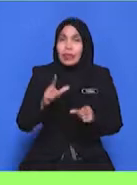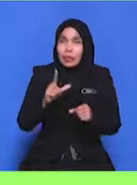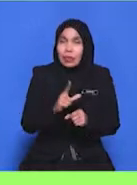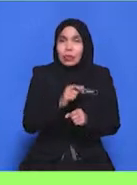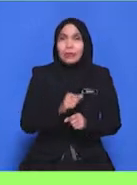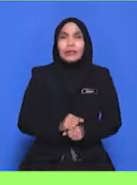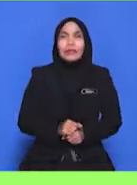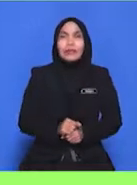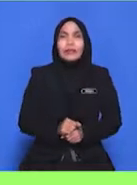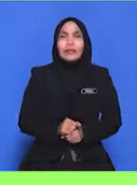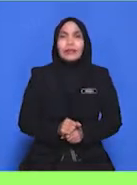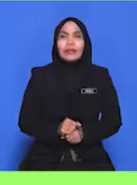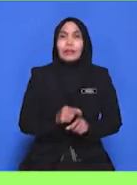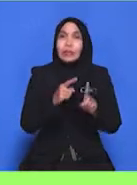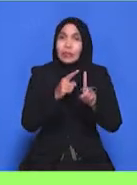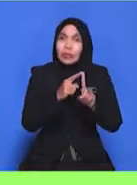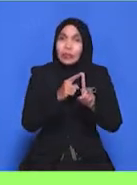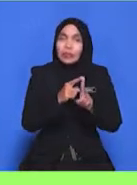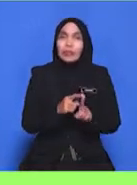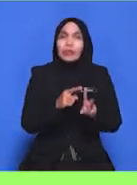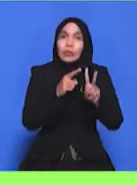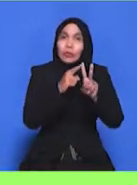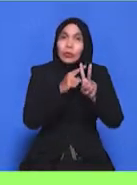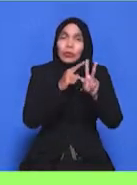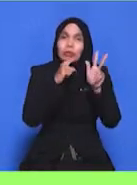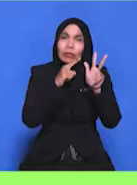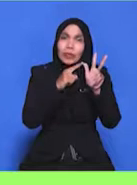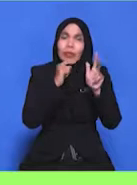Pertama, kedua, ketiga.